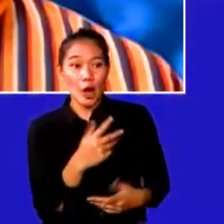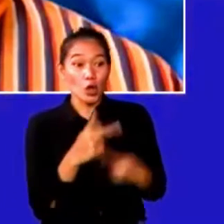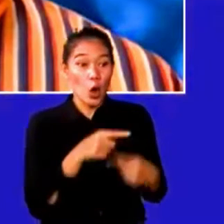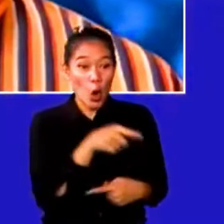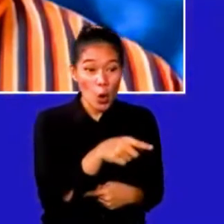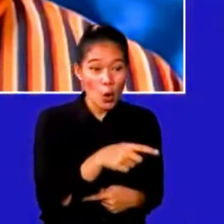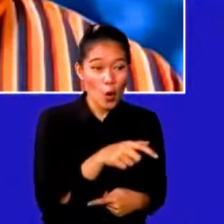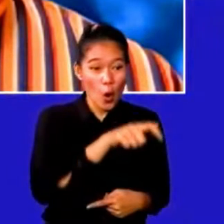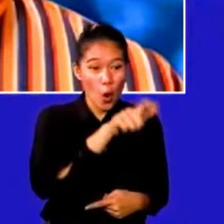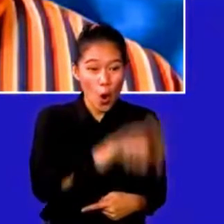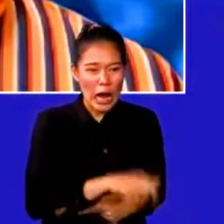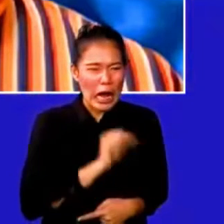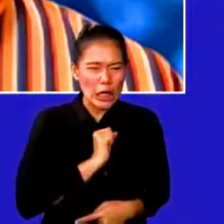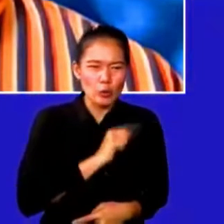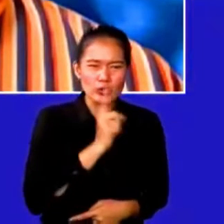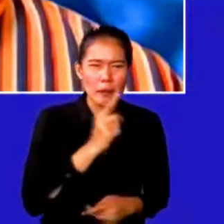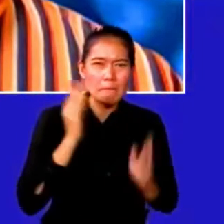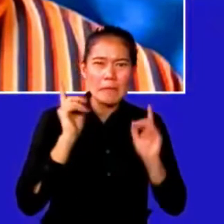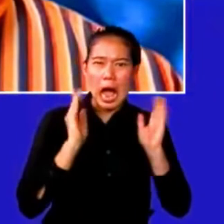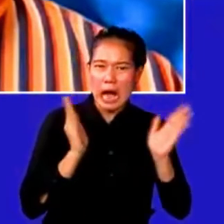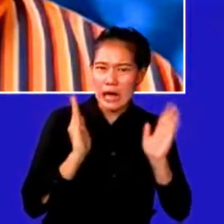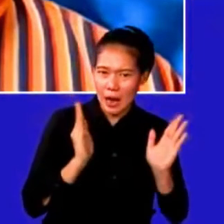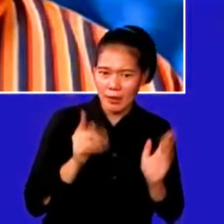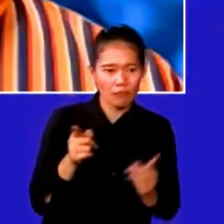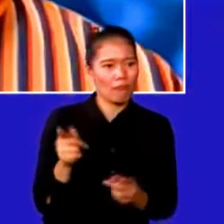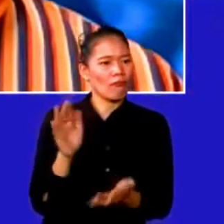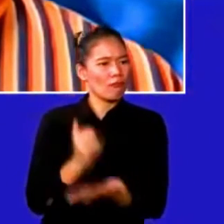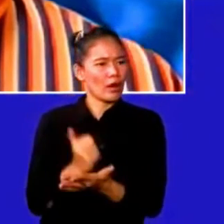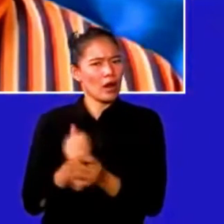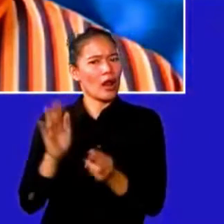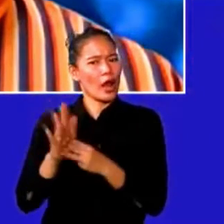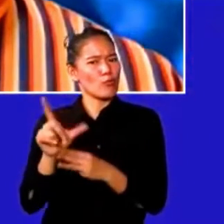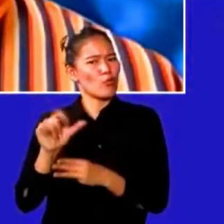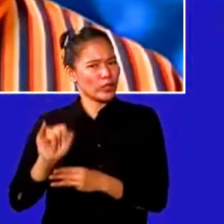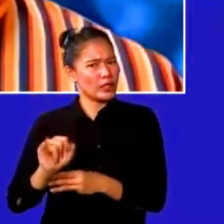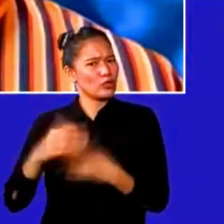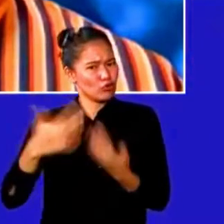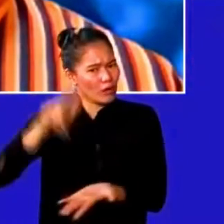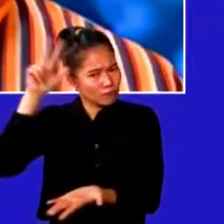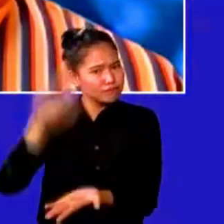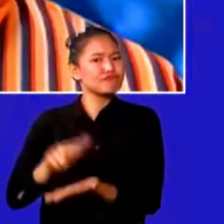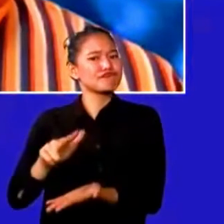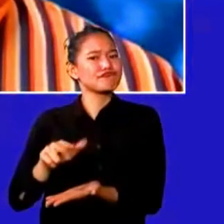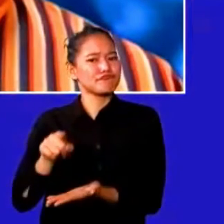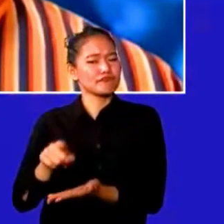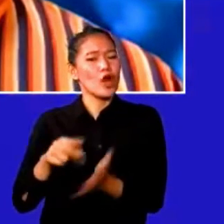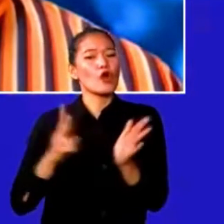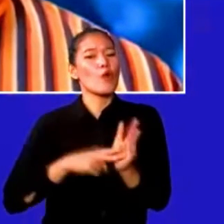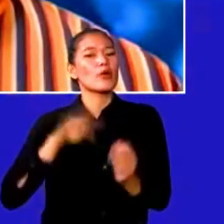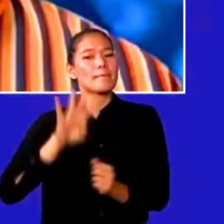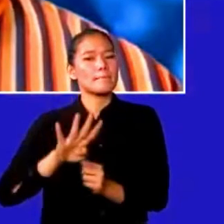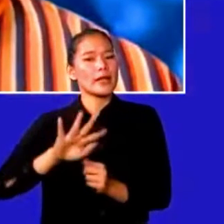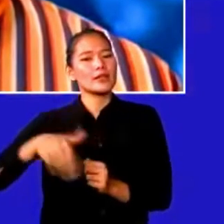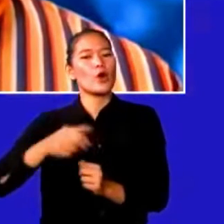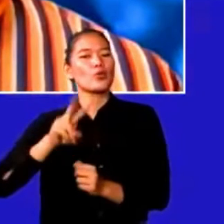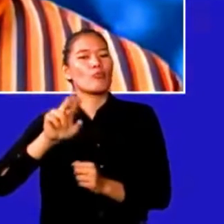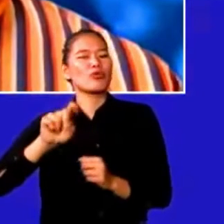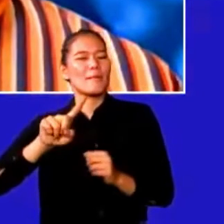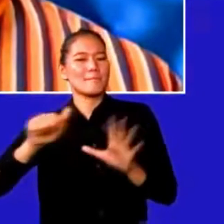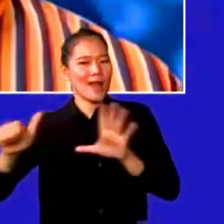faktor keagamaan misalnya maka Majelis Ulama Indonesia secara khusus telah menetapkan fatwa nomor 4 tahun